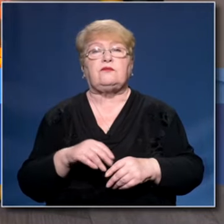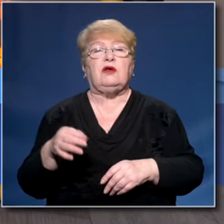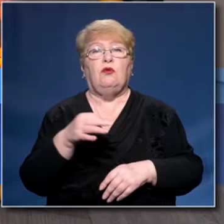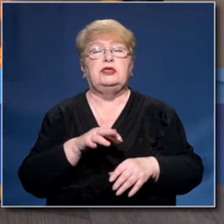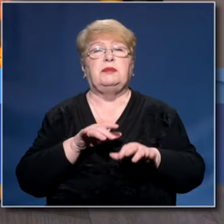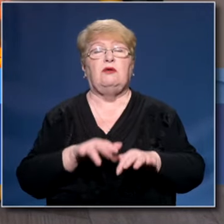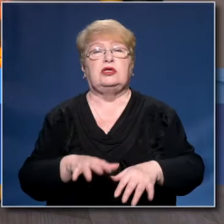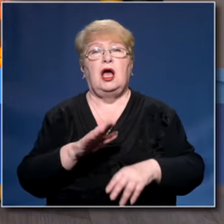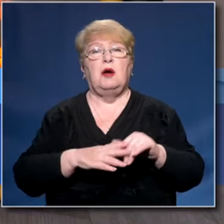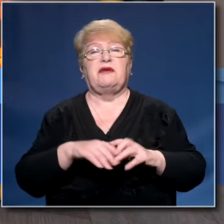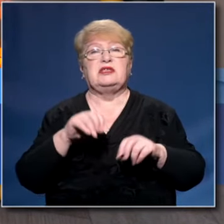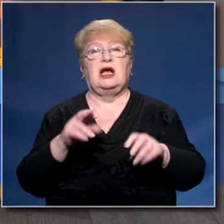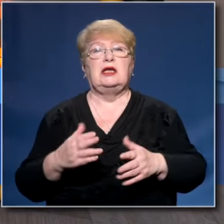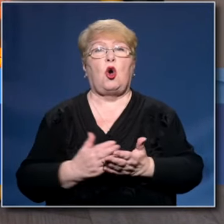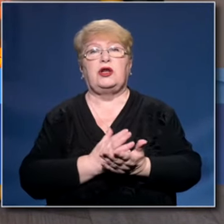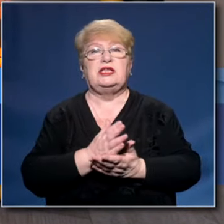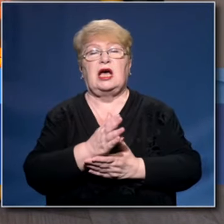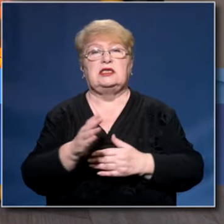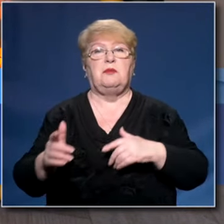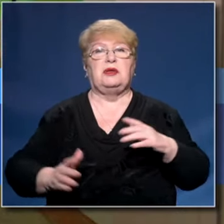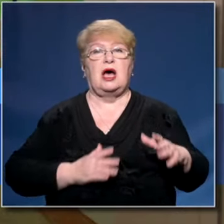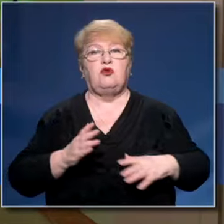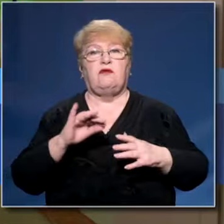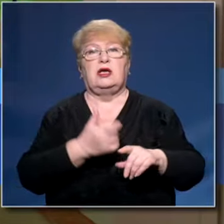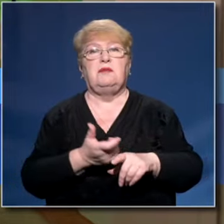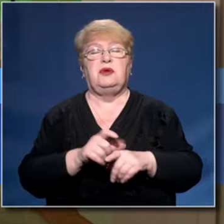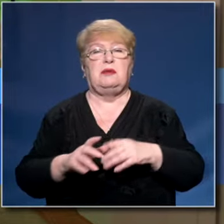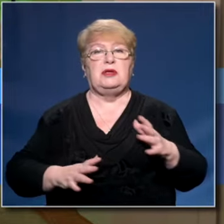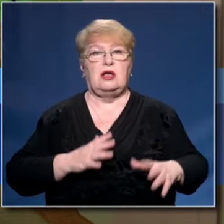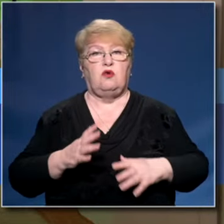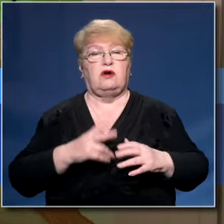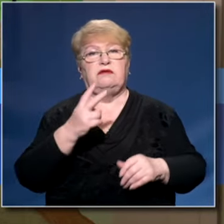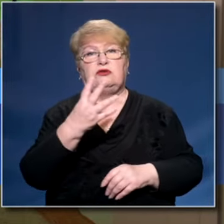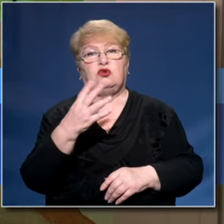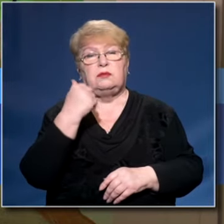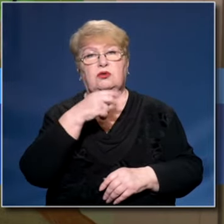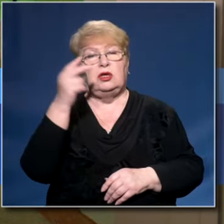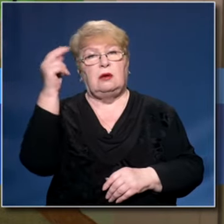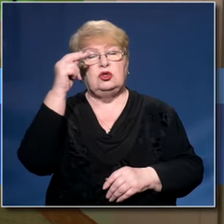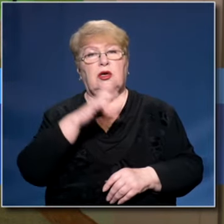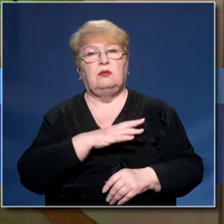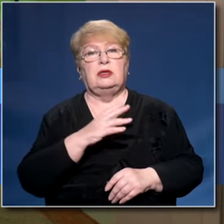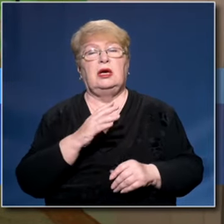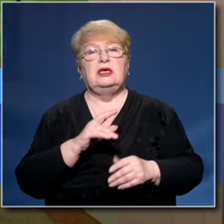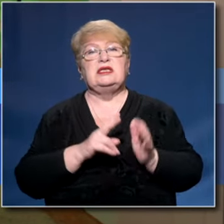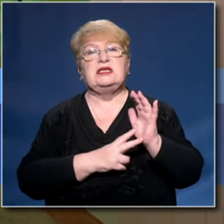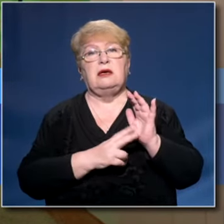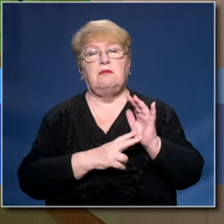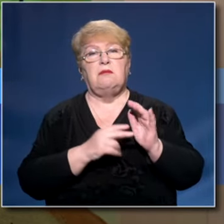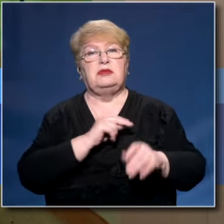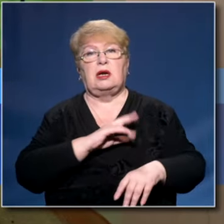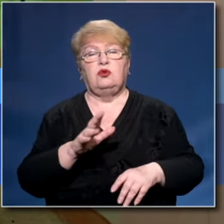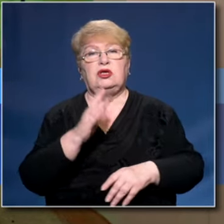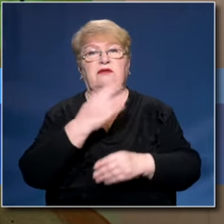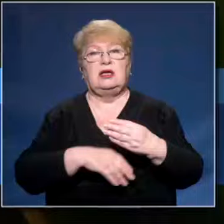инвалидов в области проводится профессиональная ориентация подготовка и переподготовка в д чертом году на обучение было направлено сем